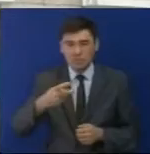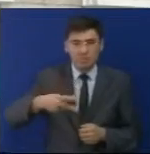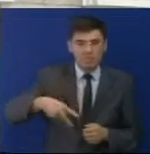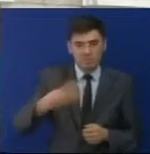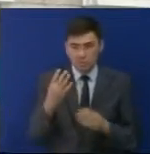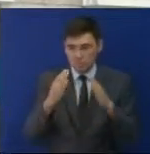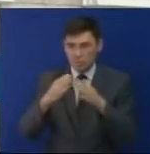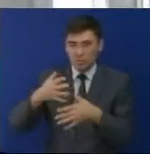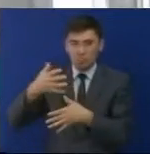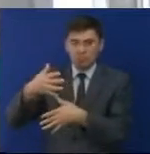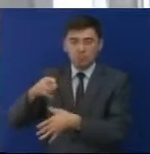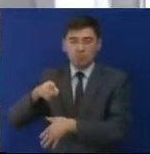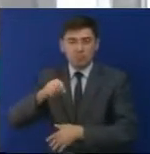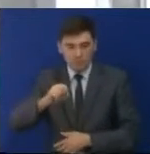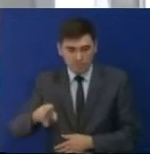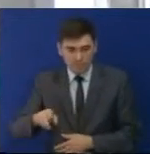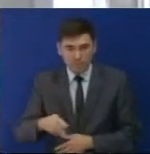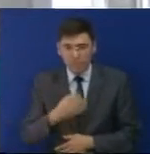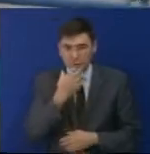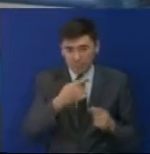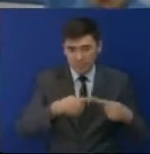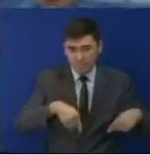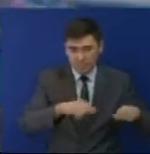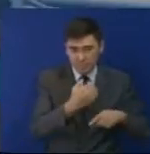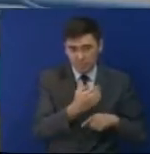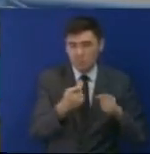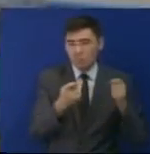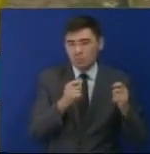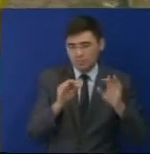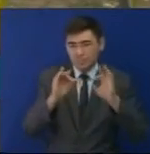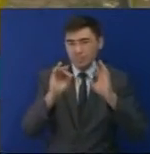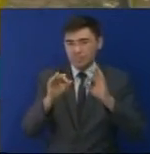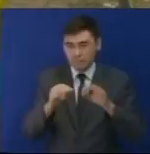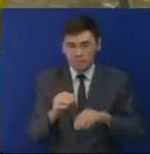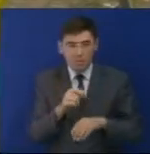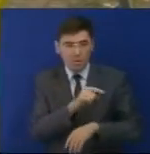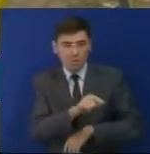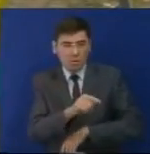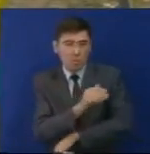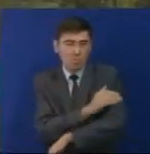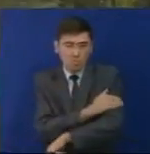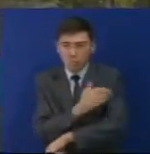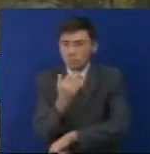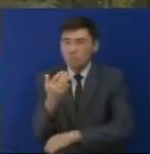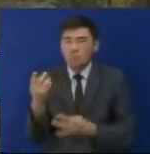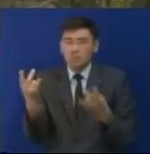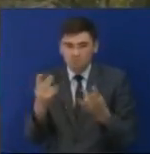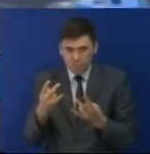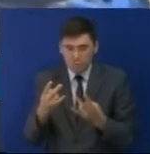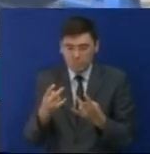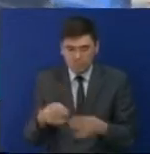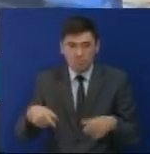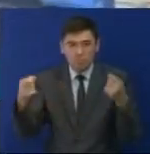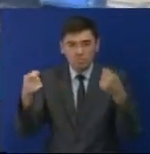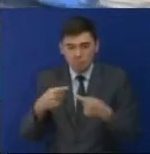1124 көпқабатты үй бар. Жылу коммунэнерго мекемесі басшылығы қазандықтардың қуаты барлық тұтынушыларды қажетті мөлшерде